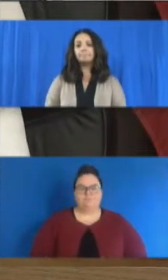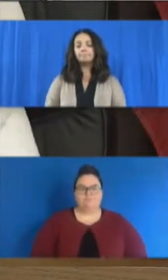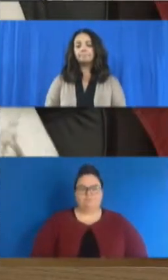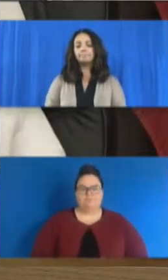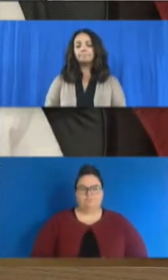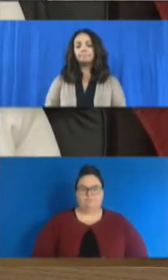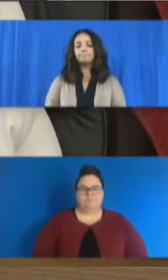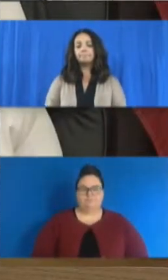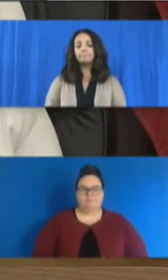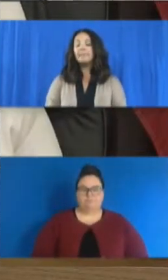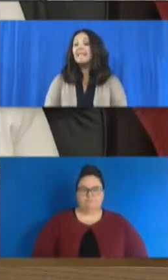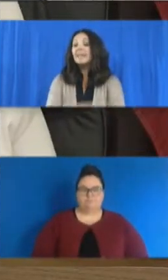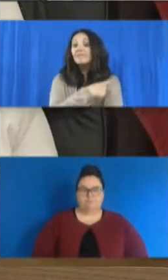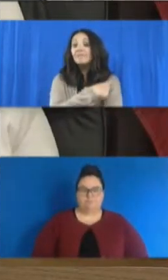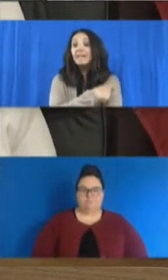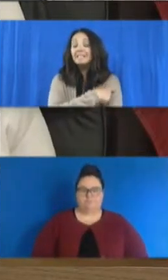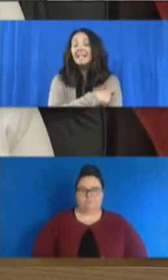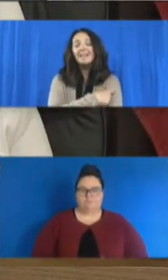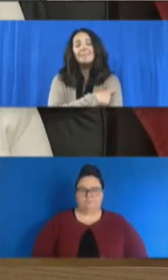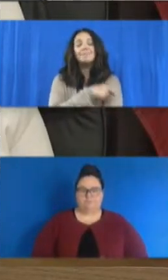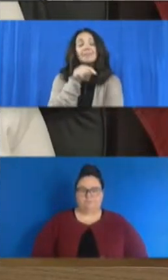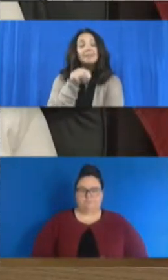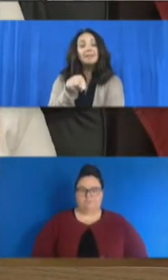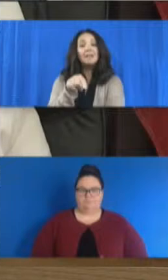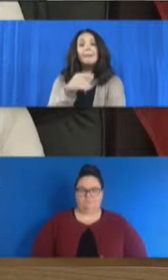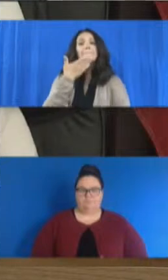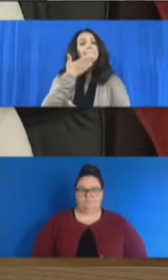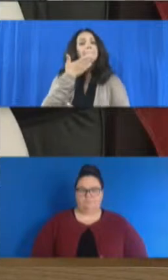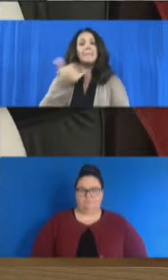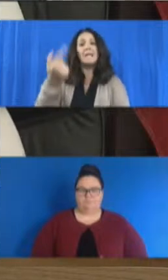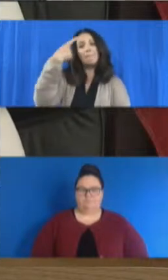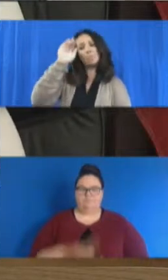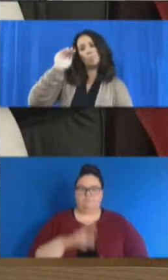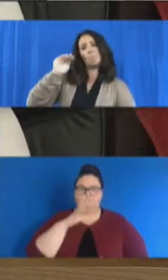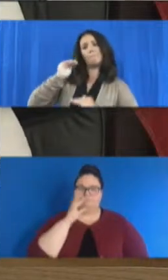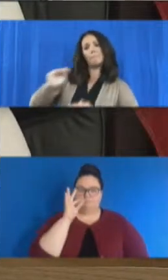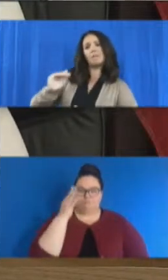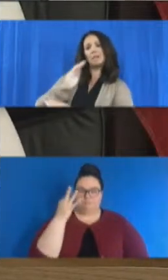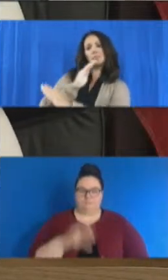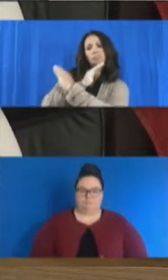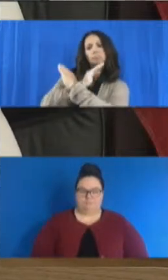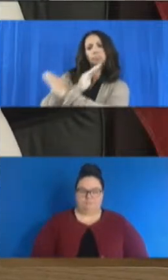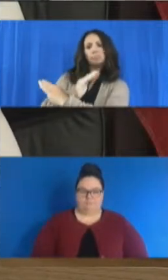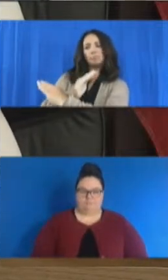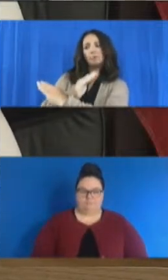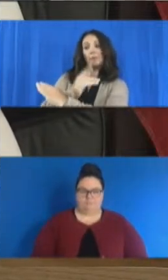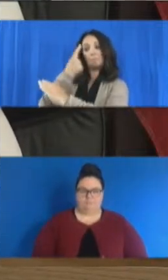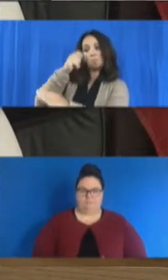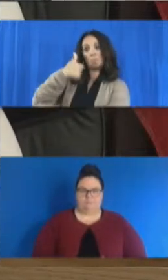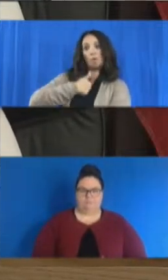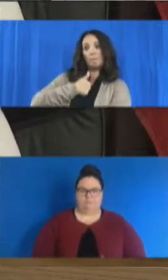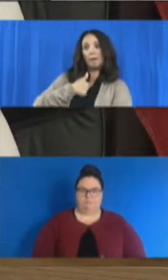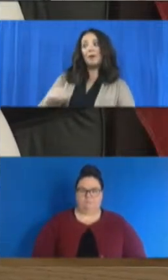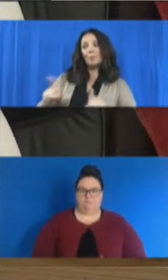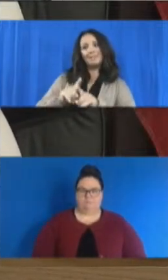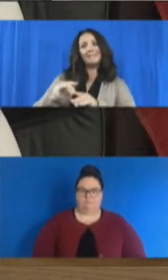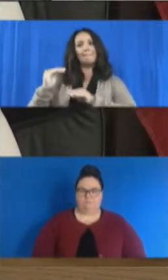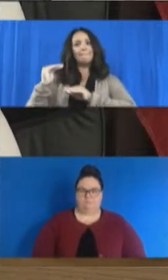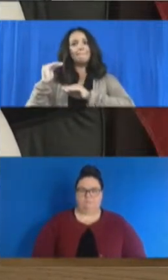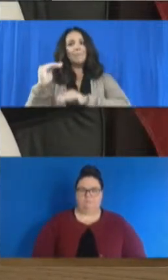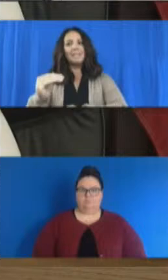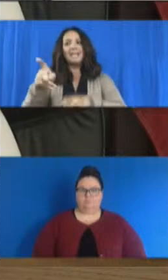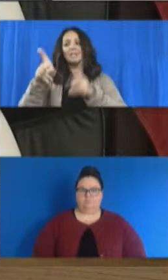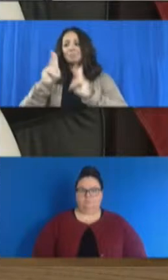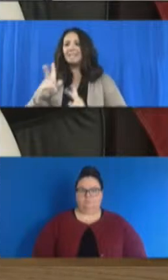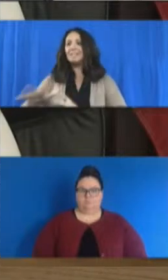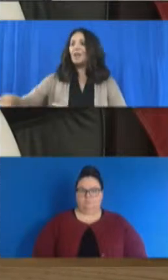une hospitalisation et même la mort. Il ne s'agit pas là d'une simple opinion. Les